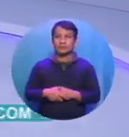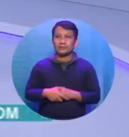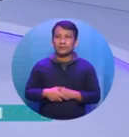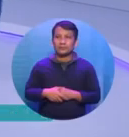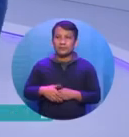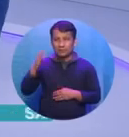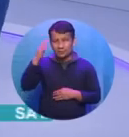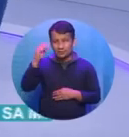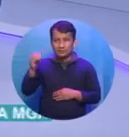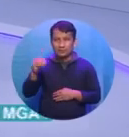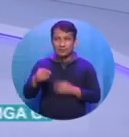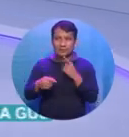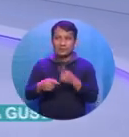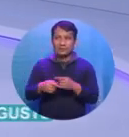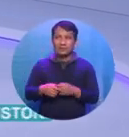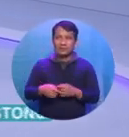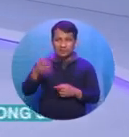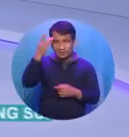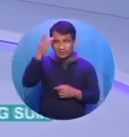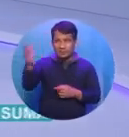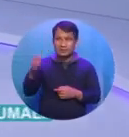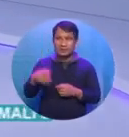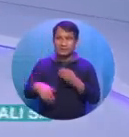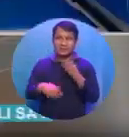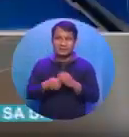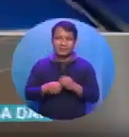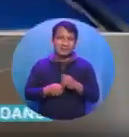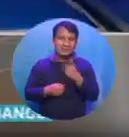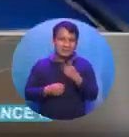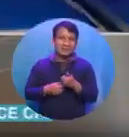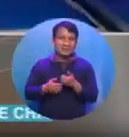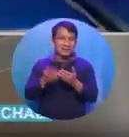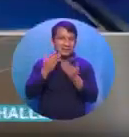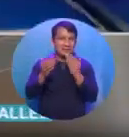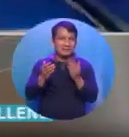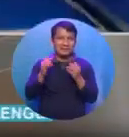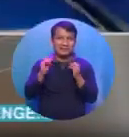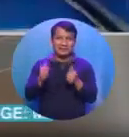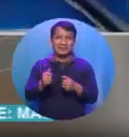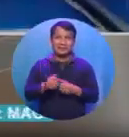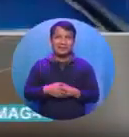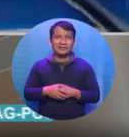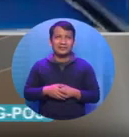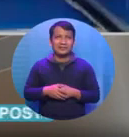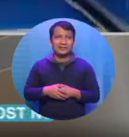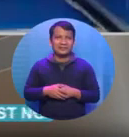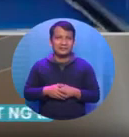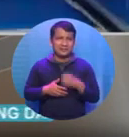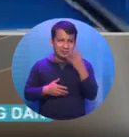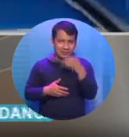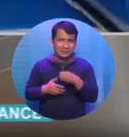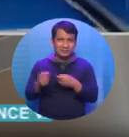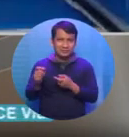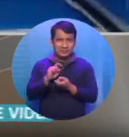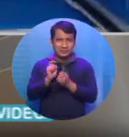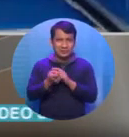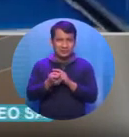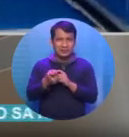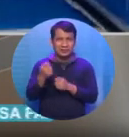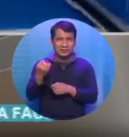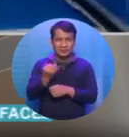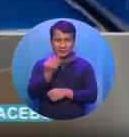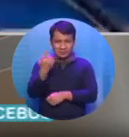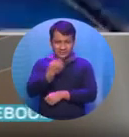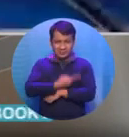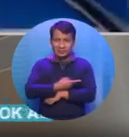sir. Hello po. Sir, ang galing mo talaga. Ay, salamat. Oo. Sir. Magandang pagka-edit mo. Ilang araw mo ginawa yun,